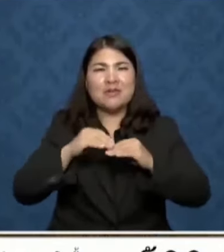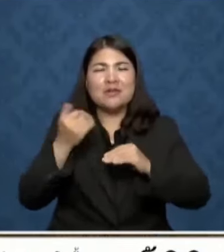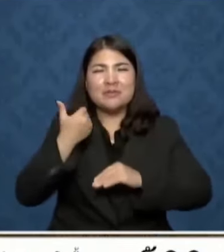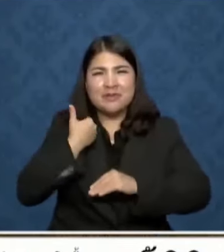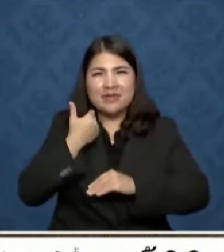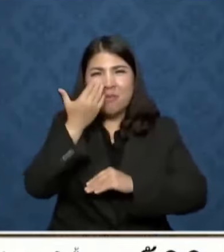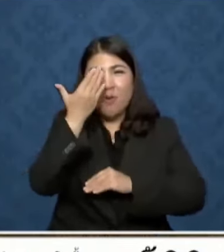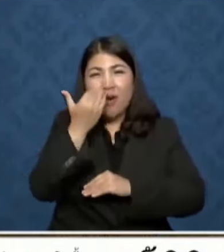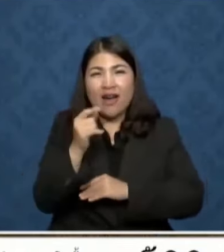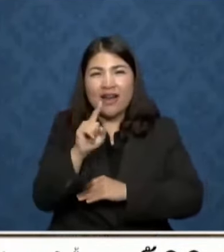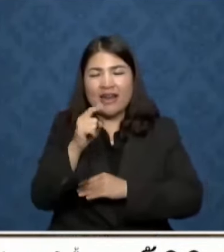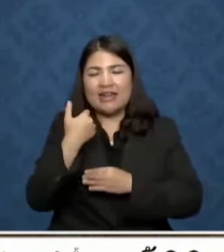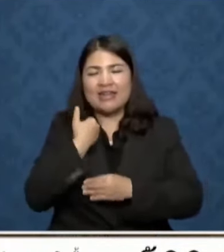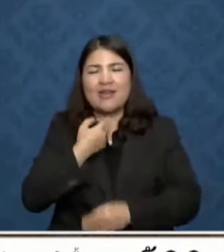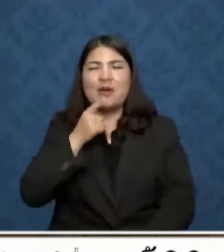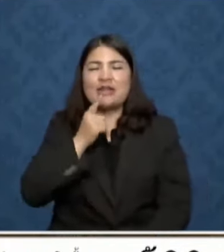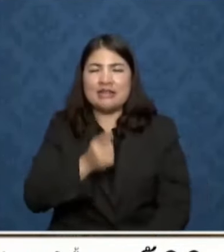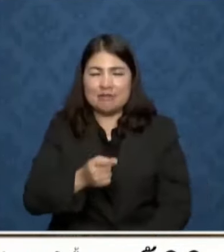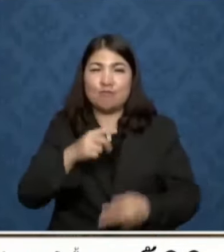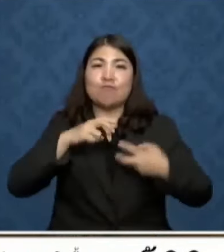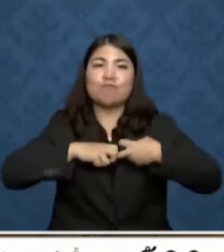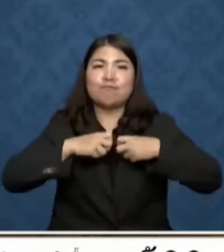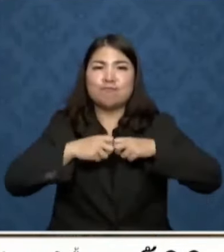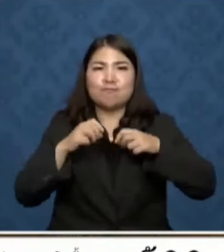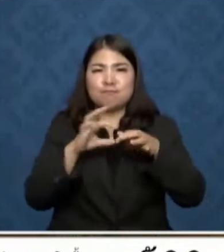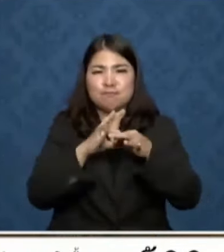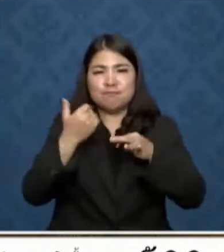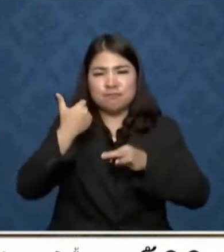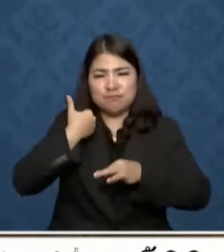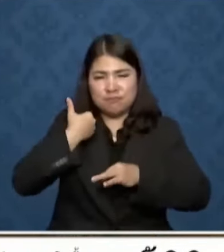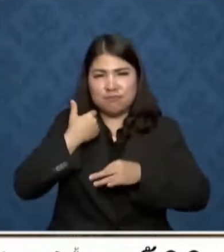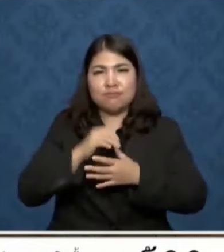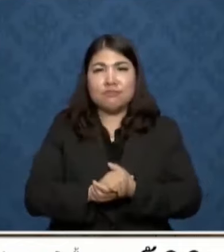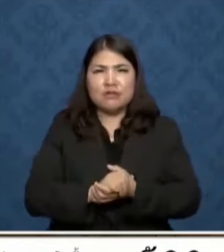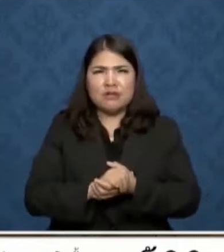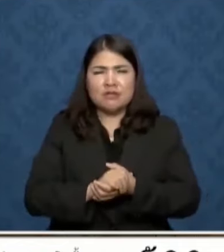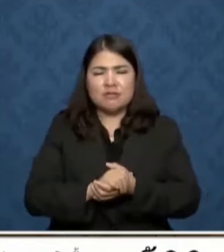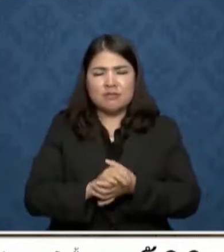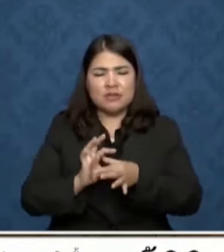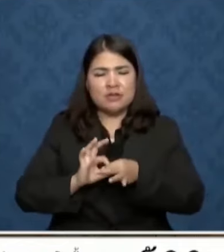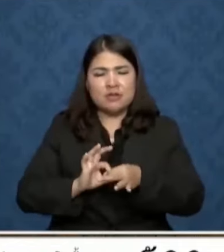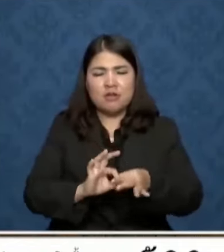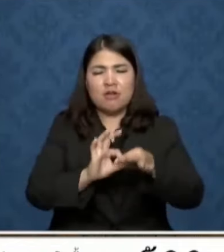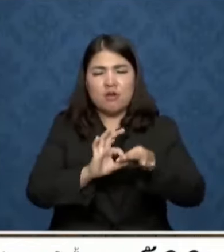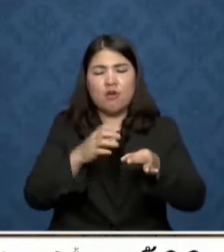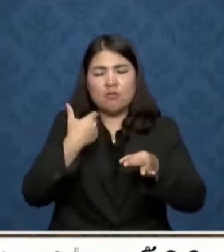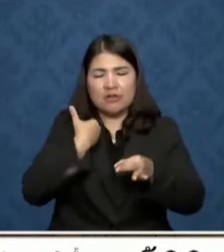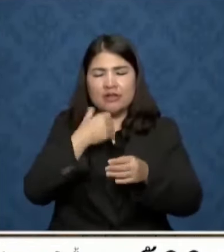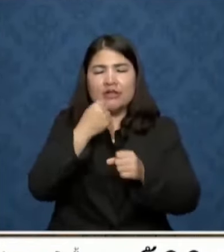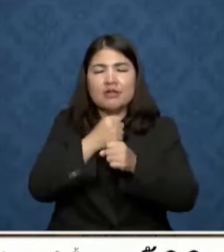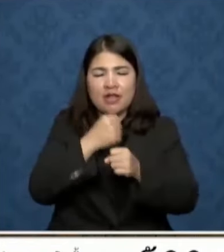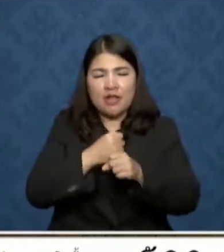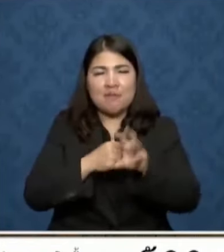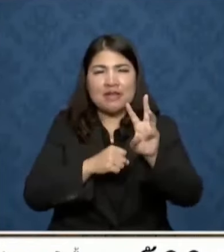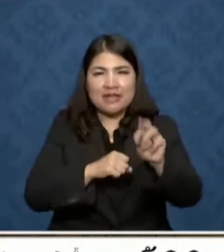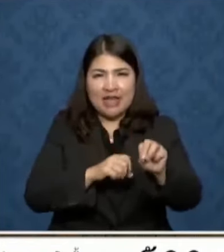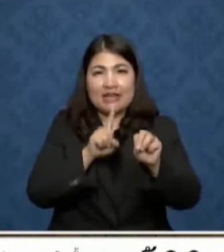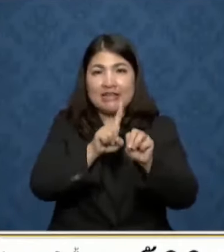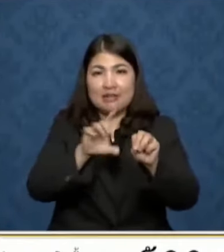Usingก กับตอ